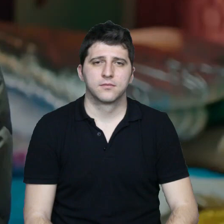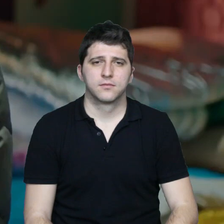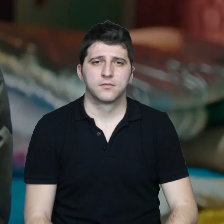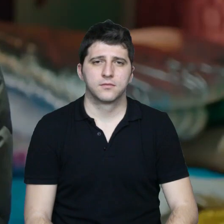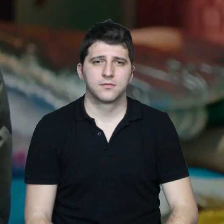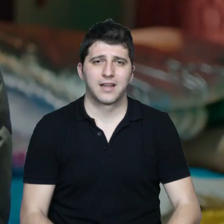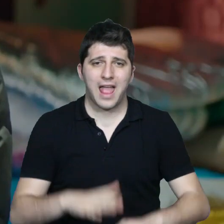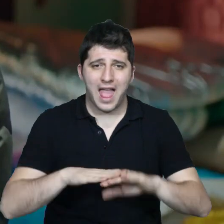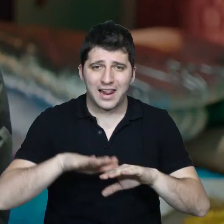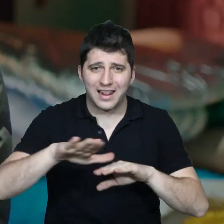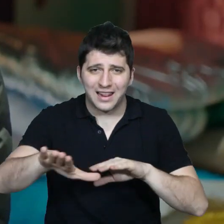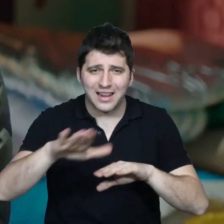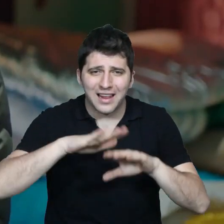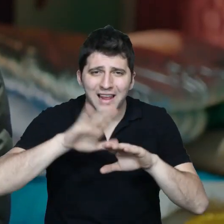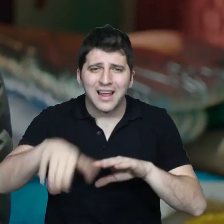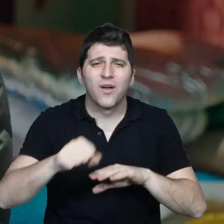Elim uzatsam dokunurum.